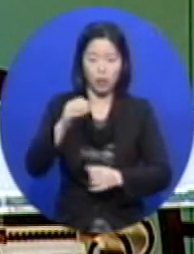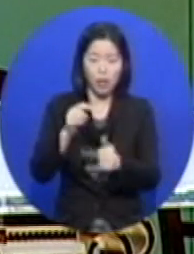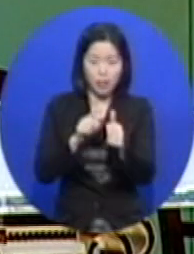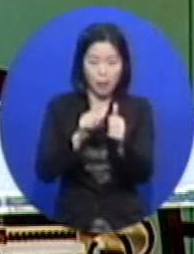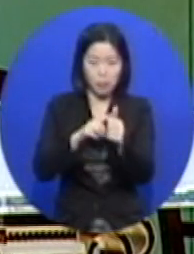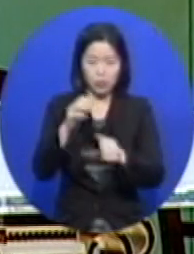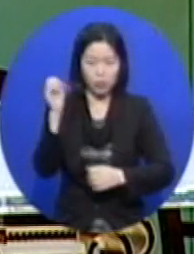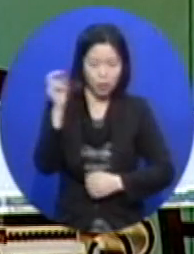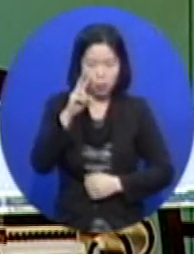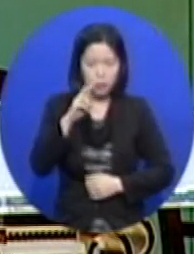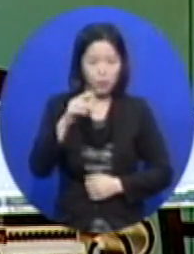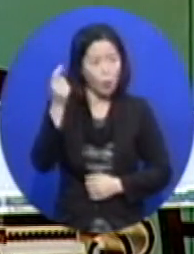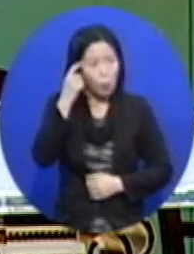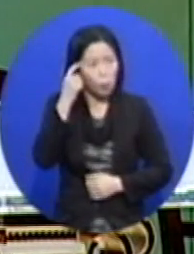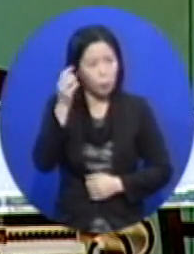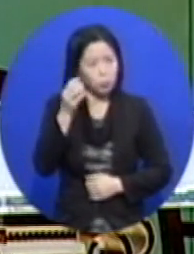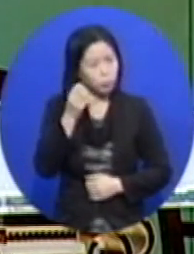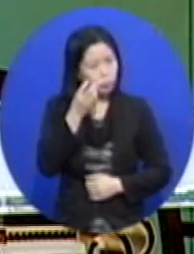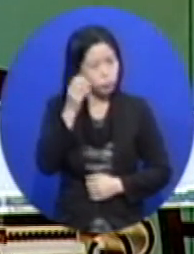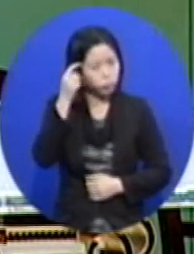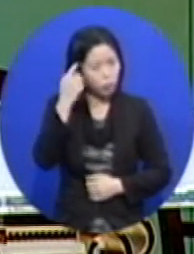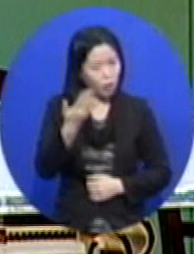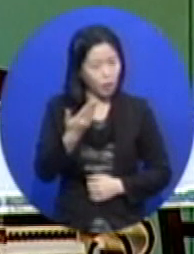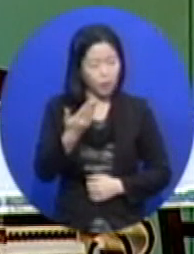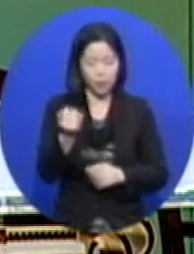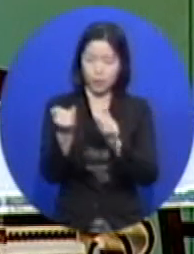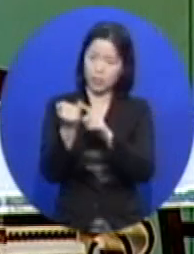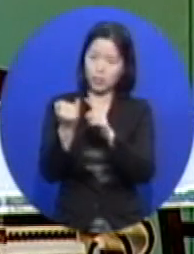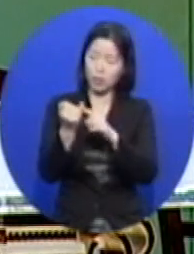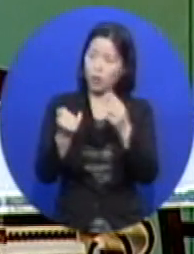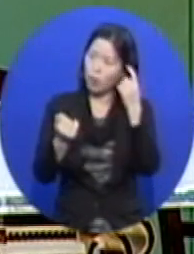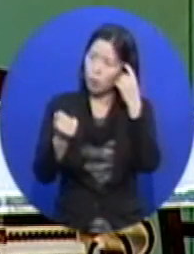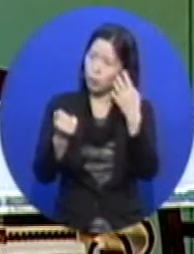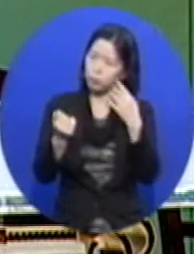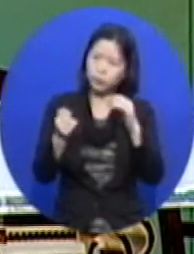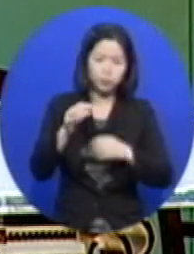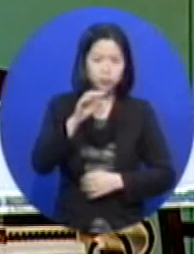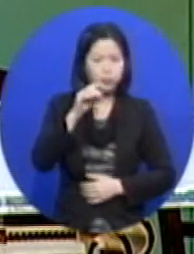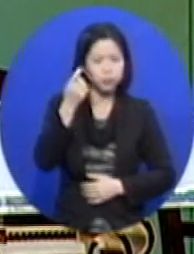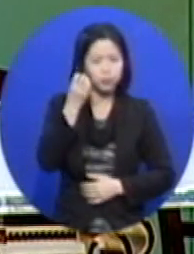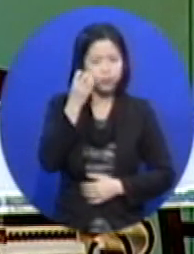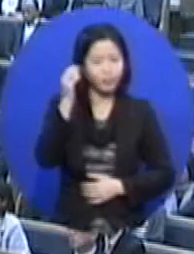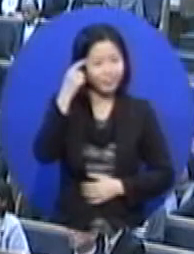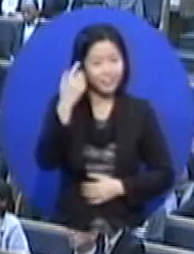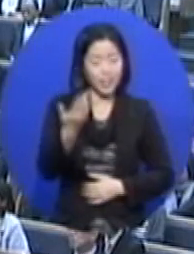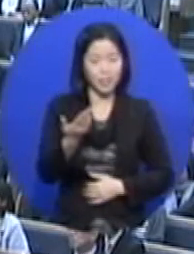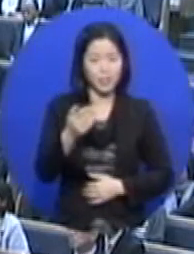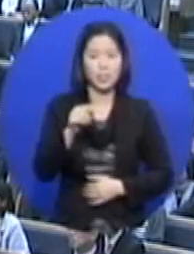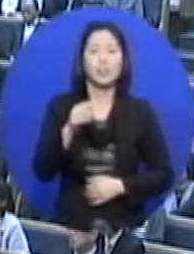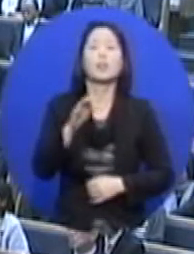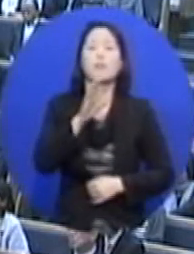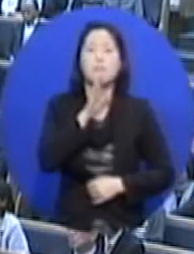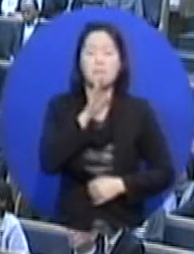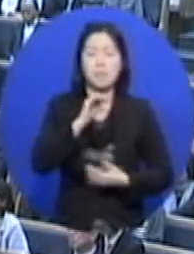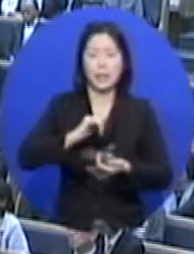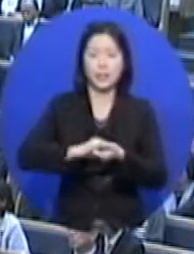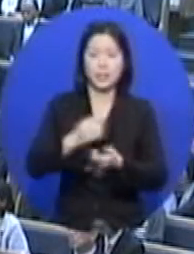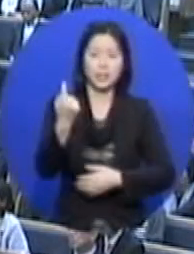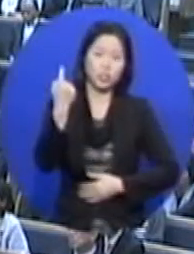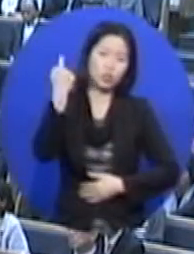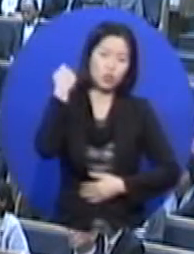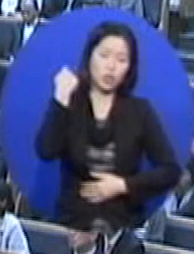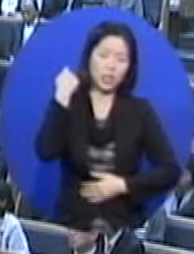이러나 아 내가 이 사람이 왜 이룰지 라는 생각이 든다면 반드시 그 배우의 는 영적인 문제가